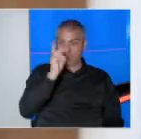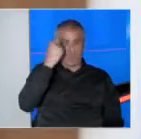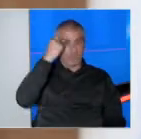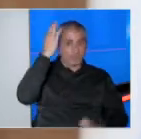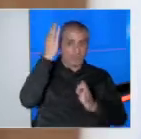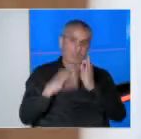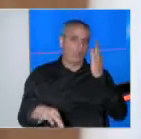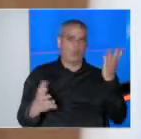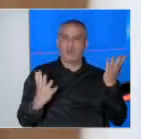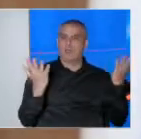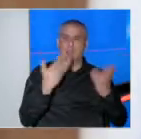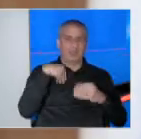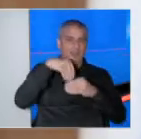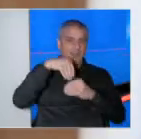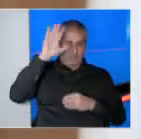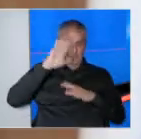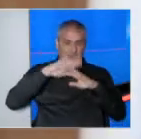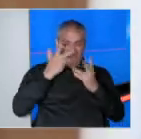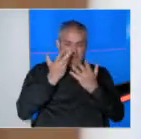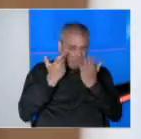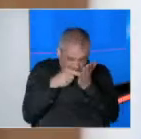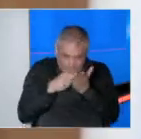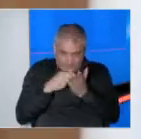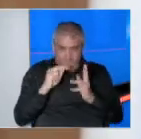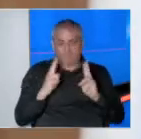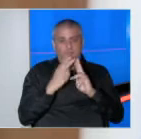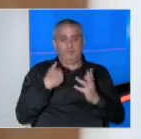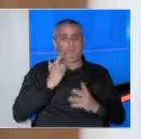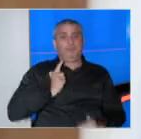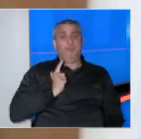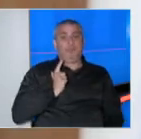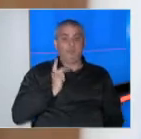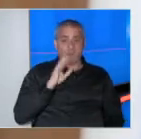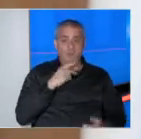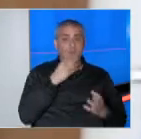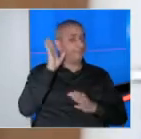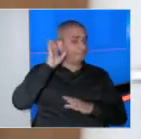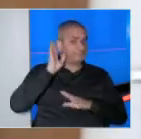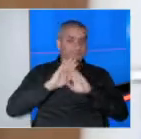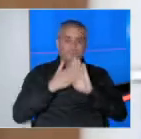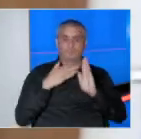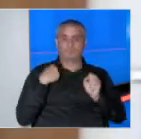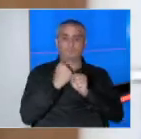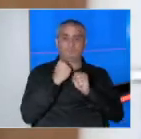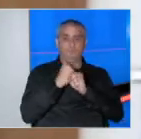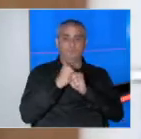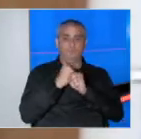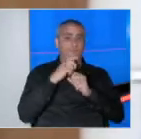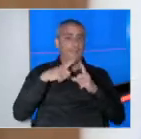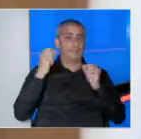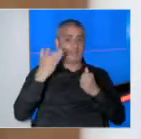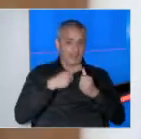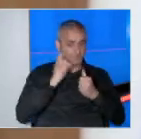תוכלו לדעת הכל, איך הצבענו, על מה ולמה. תוכלו להיפגש איתנו באופן אישי. תוכלו להתעדכן על כל מה שאנחנו עושות ועושים